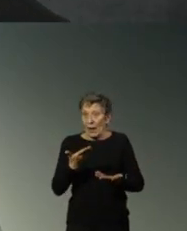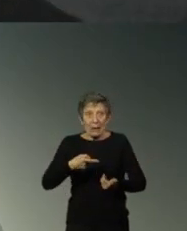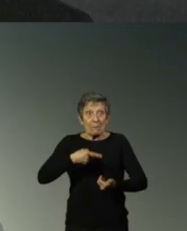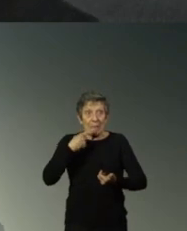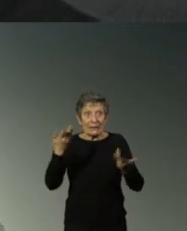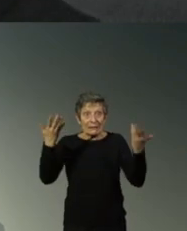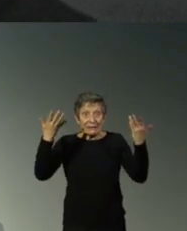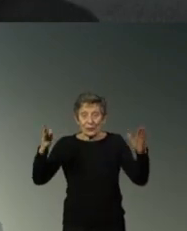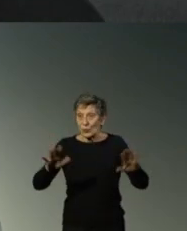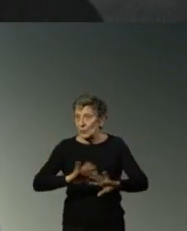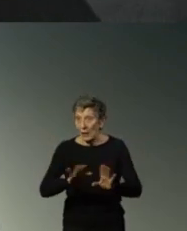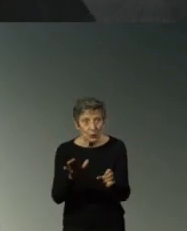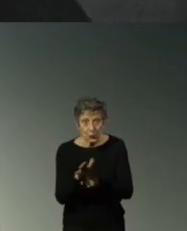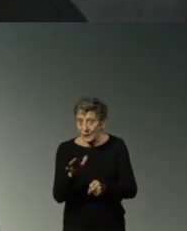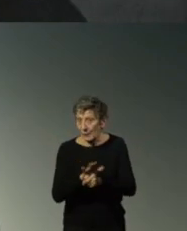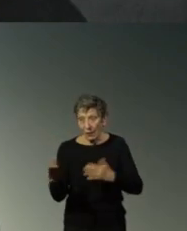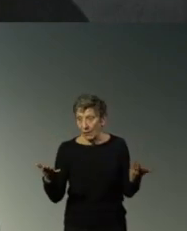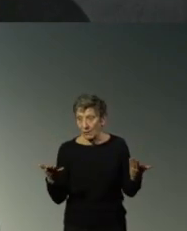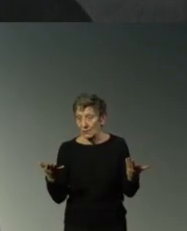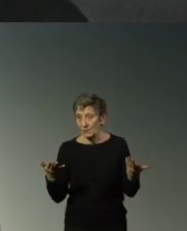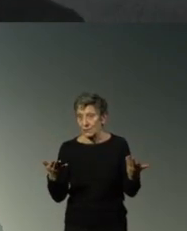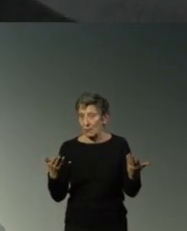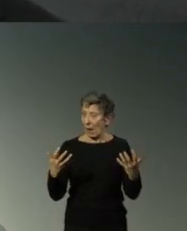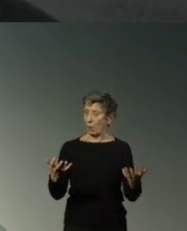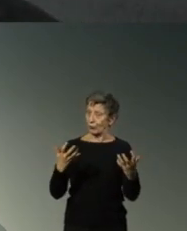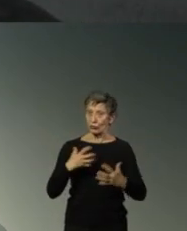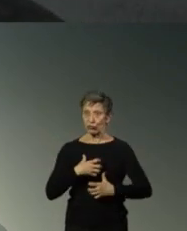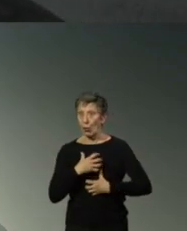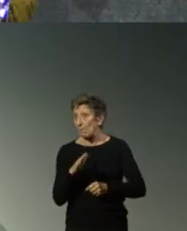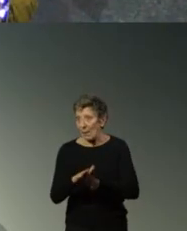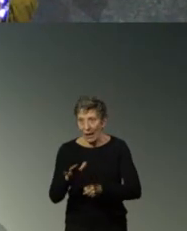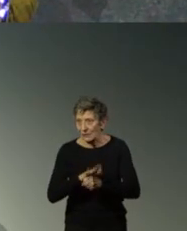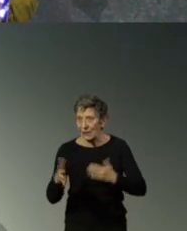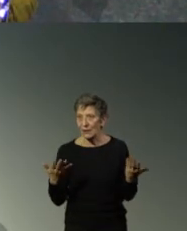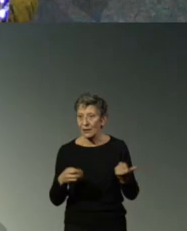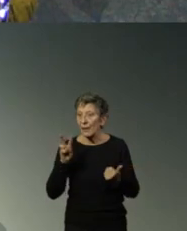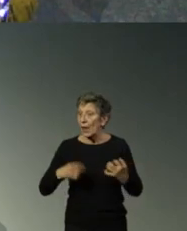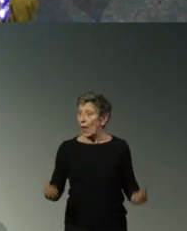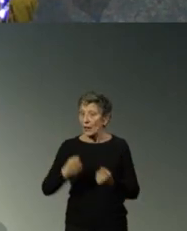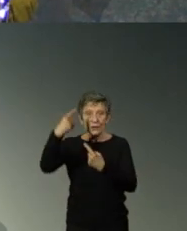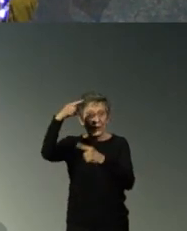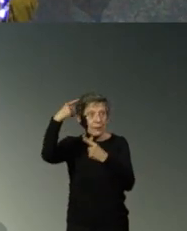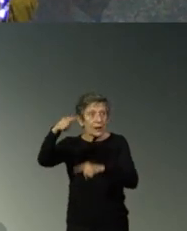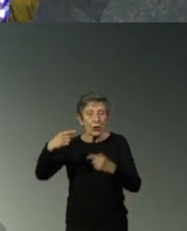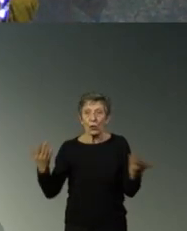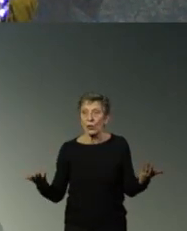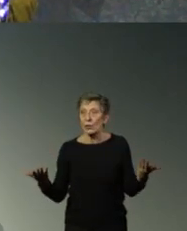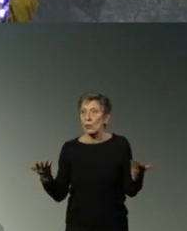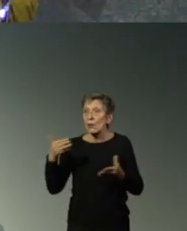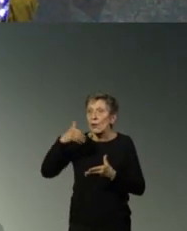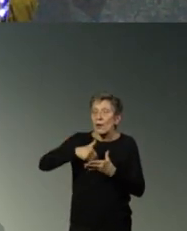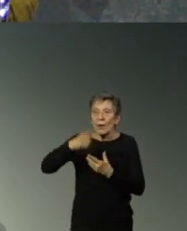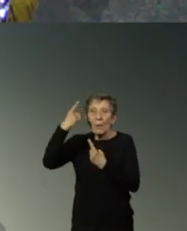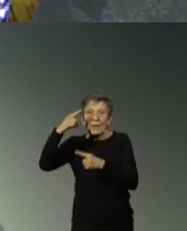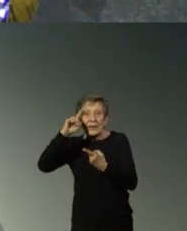on n'arrive pas à suffisamment produire de choc. Est-ce que concrètement, dans l'activité militante, vous auriez n'importe quel militant de la cause